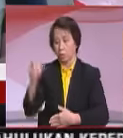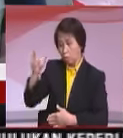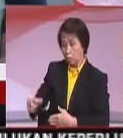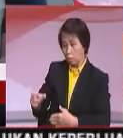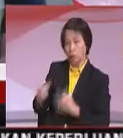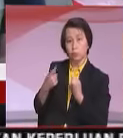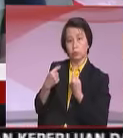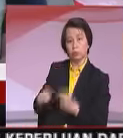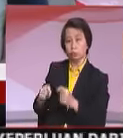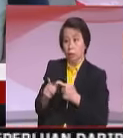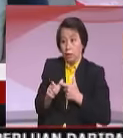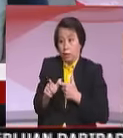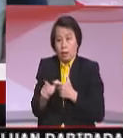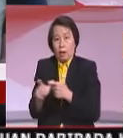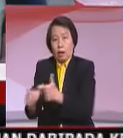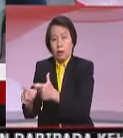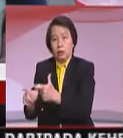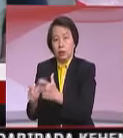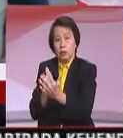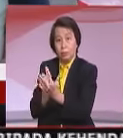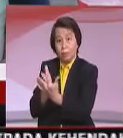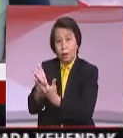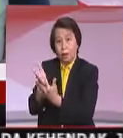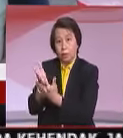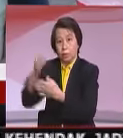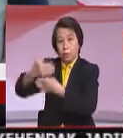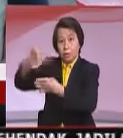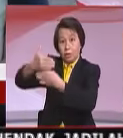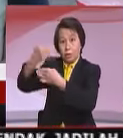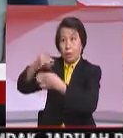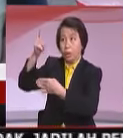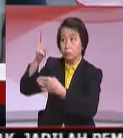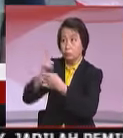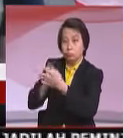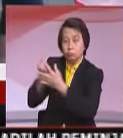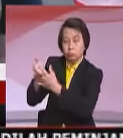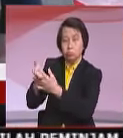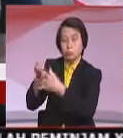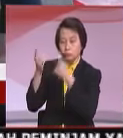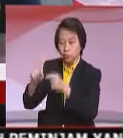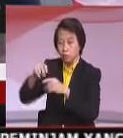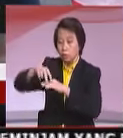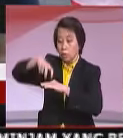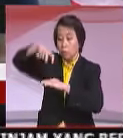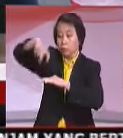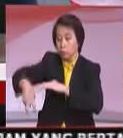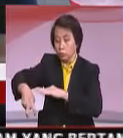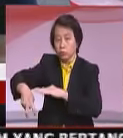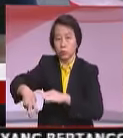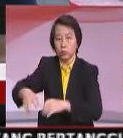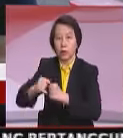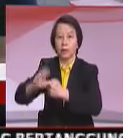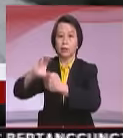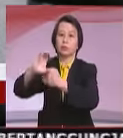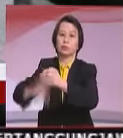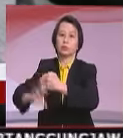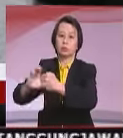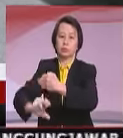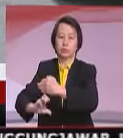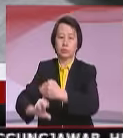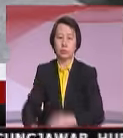cuba melarikan diri melalui tingkat atas juga dan telah cuba terjun dan mendapat kecederaan.